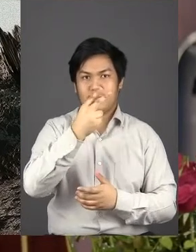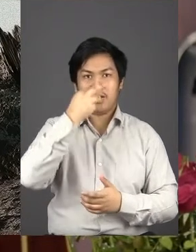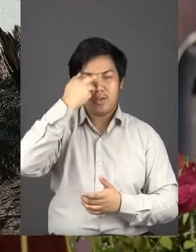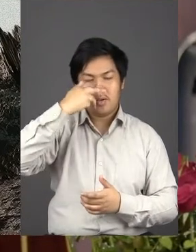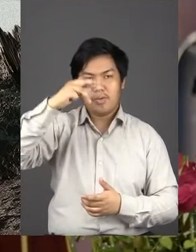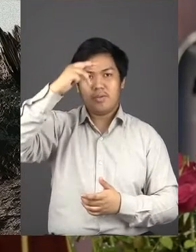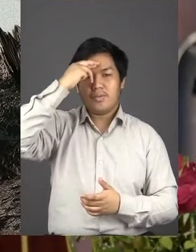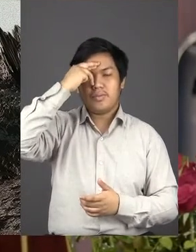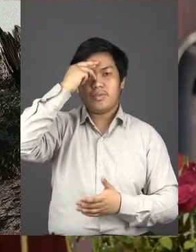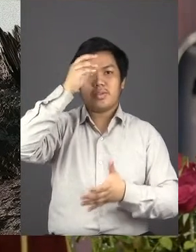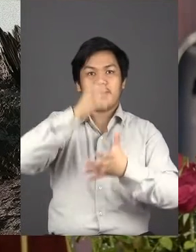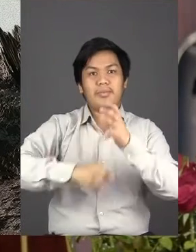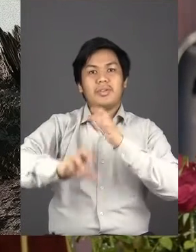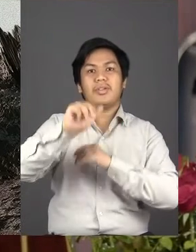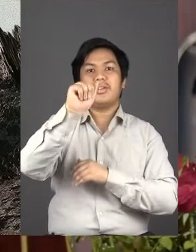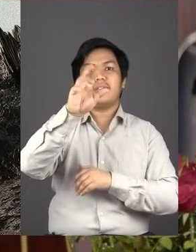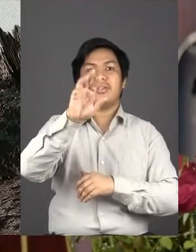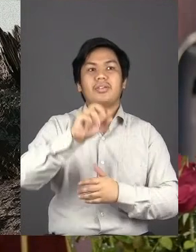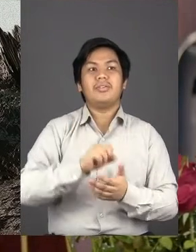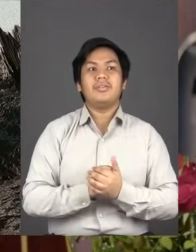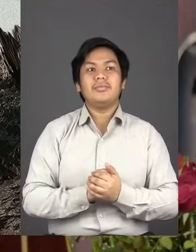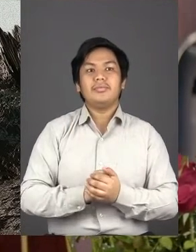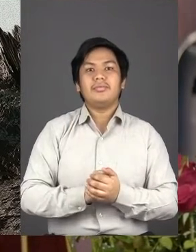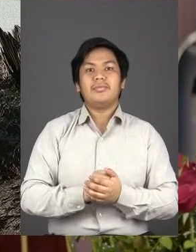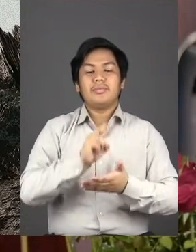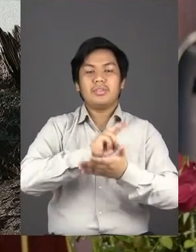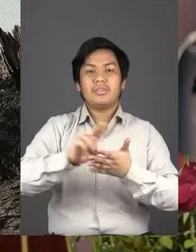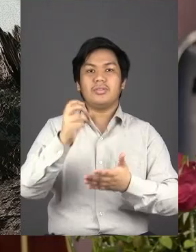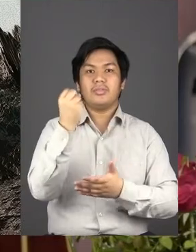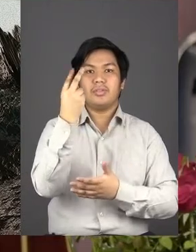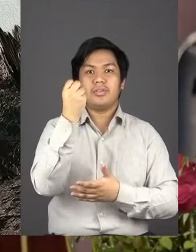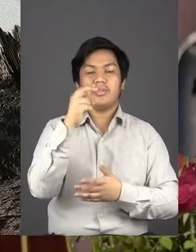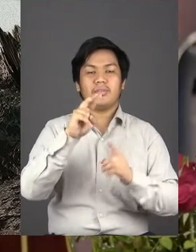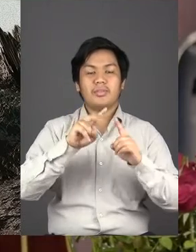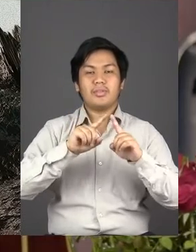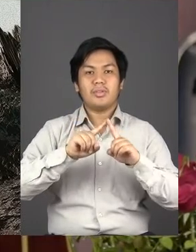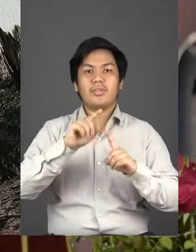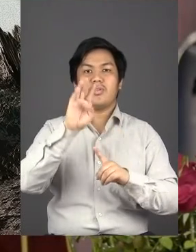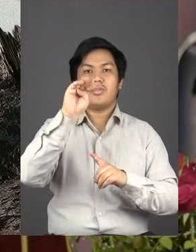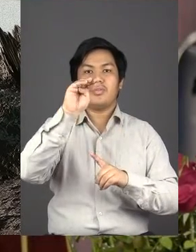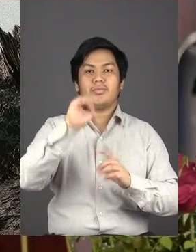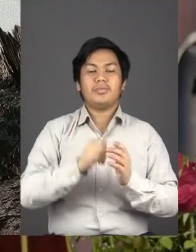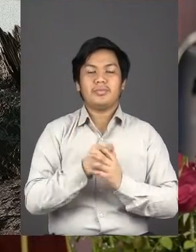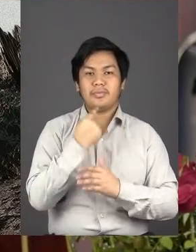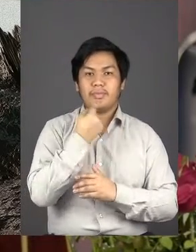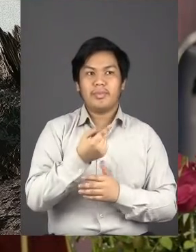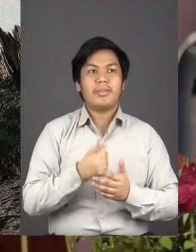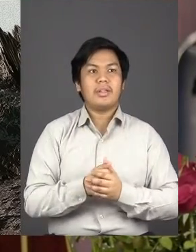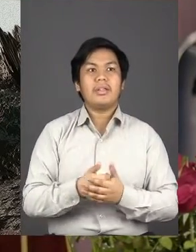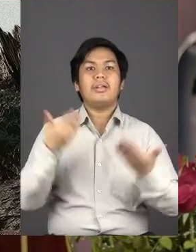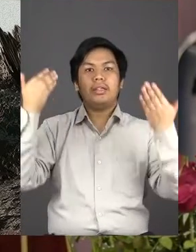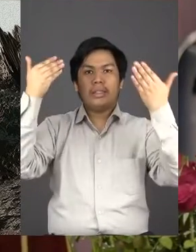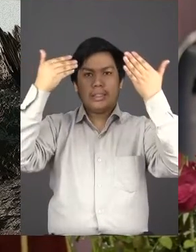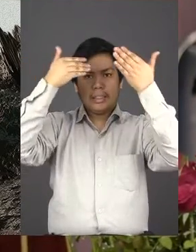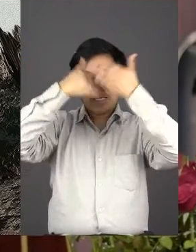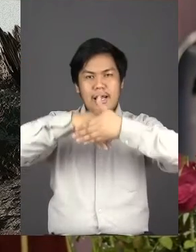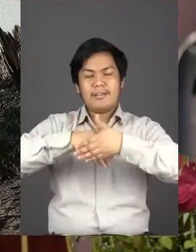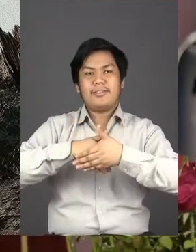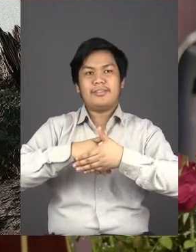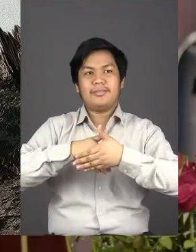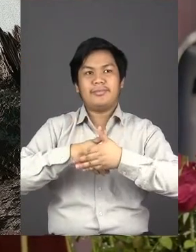Romans 13, verses 12-14. Ganito ang sabi niya doon. The night is far